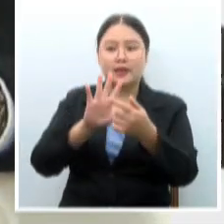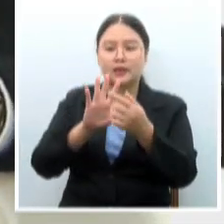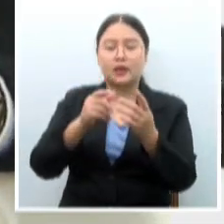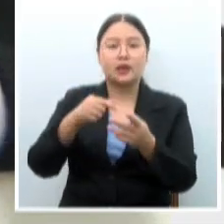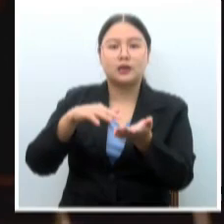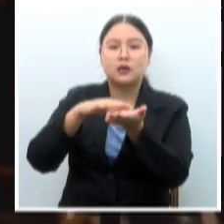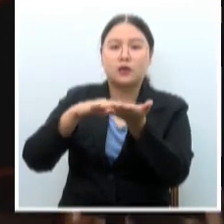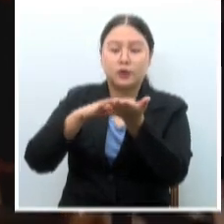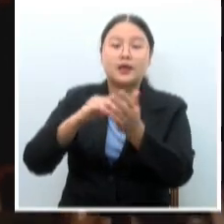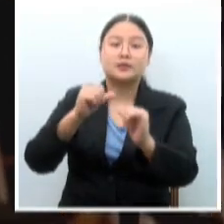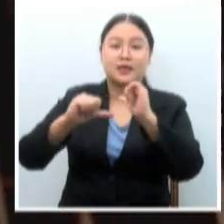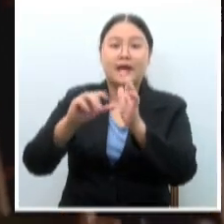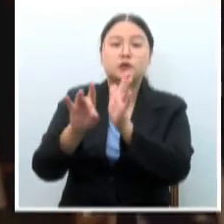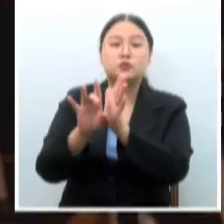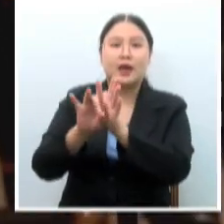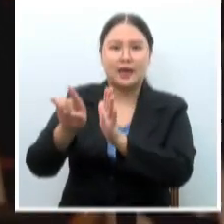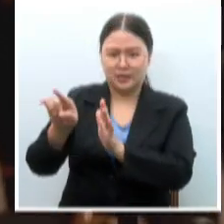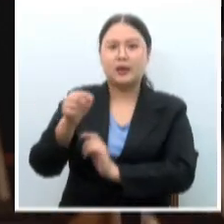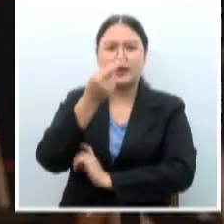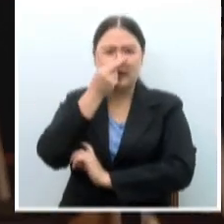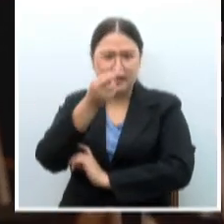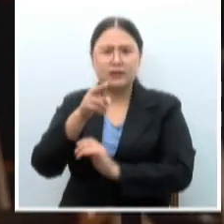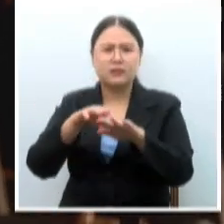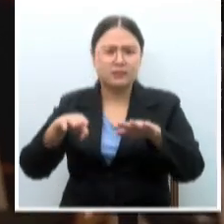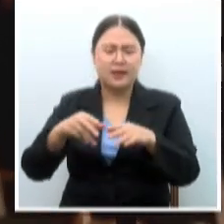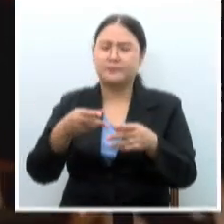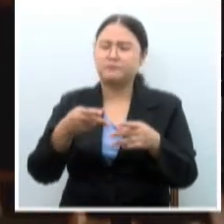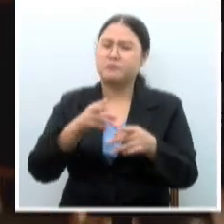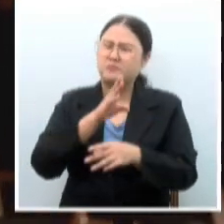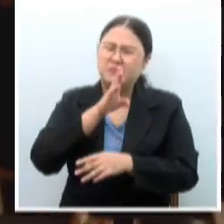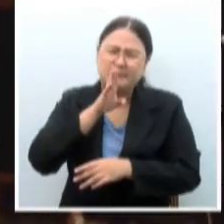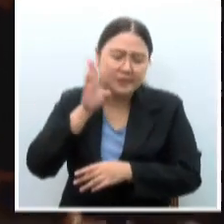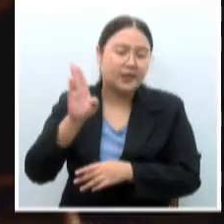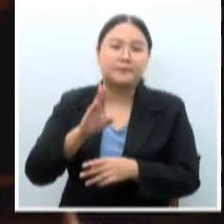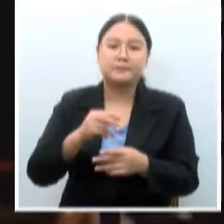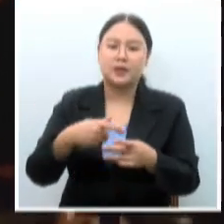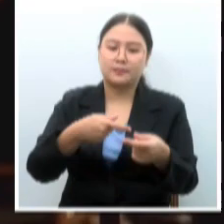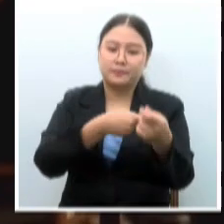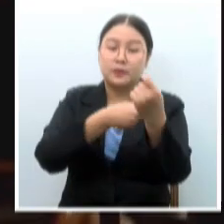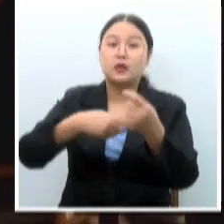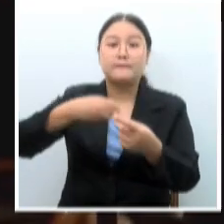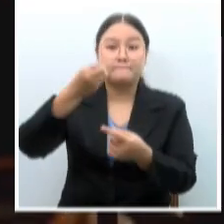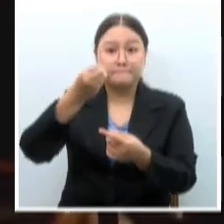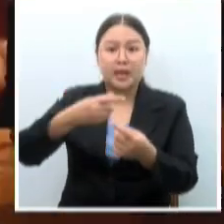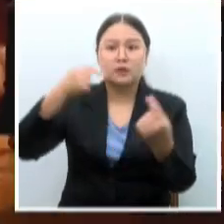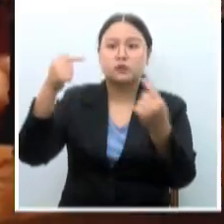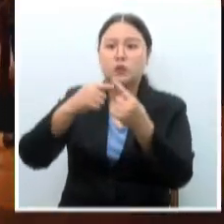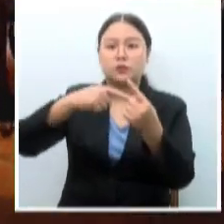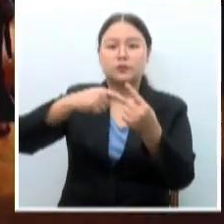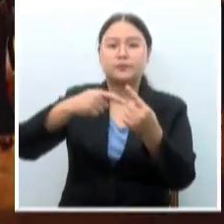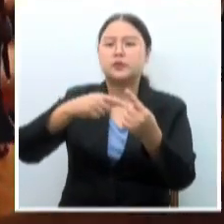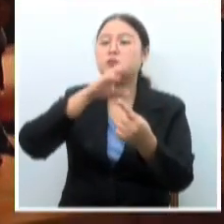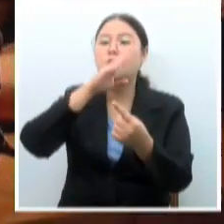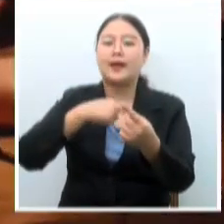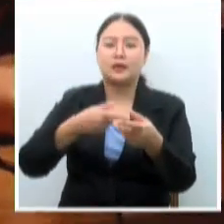ความร่วมมือนะครับแล้วก็ความเนี๊ยบที่ประทับใจมากเลยโดยเฉพาะอย่างยิ่งเป็นดนตรีไทยนะครับเพราะว่าสากลเนี่ยโอเคน้องๆเล่น